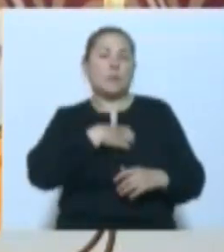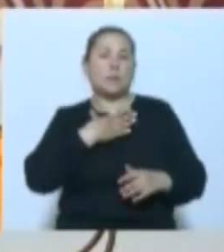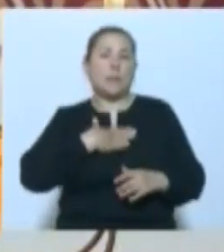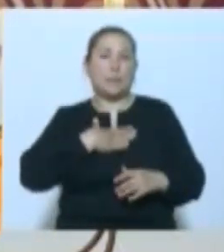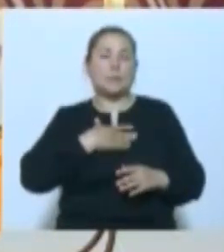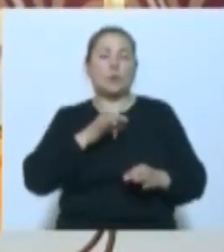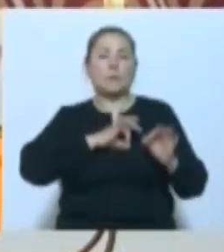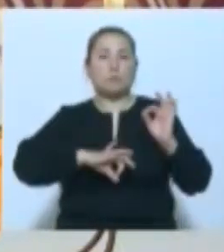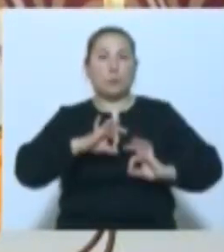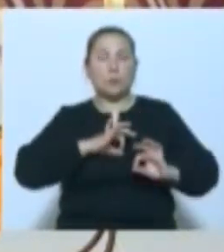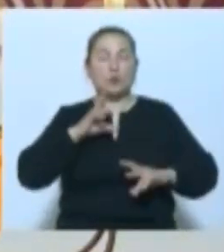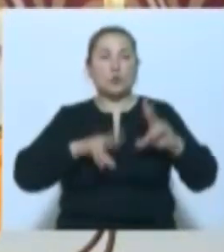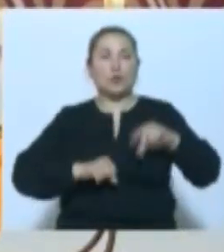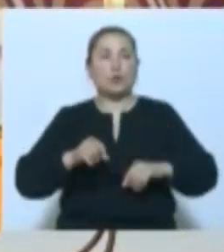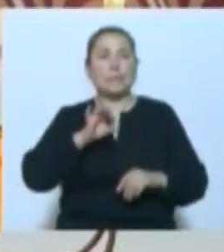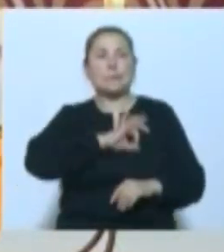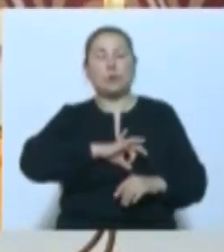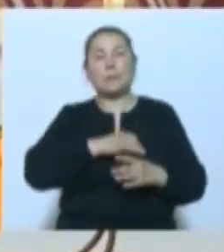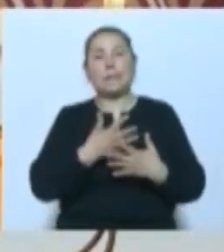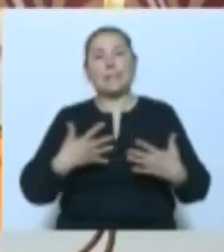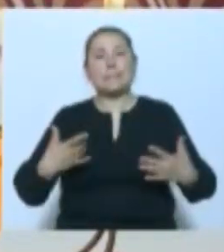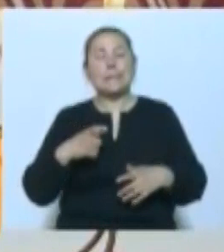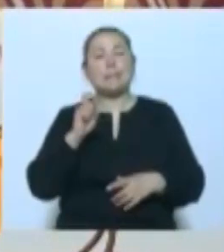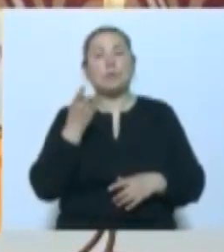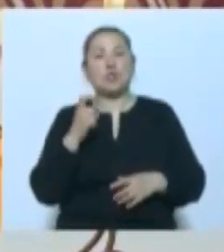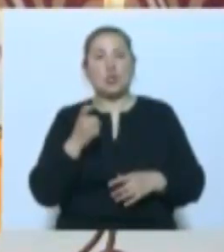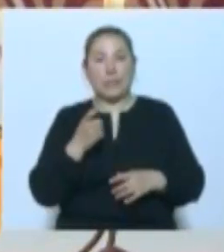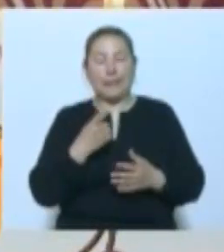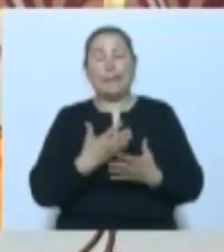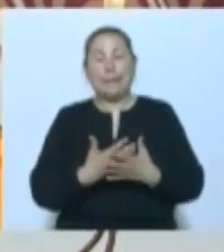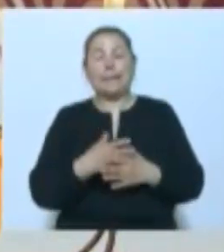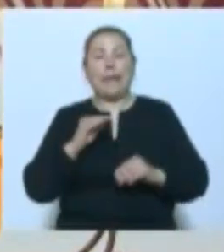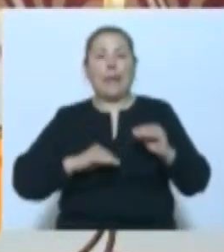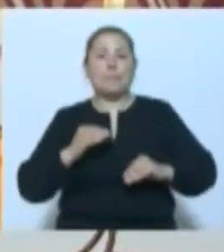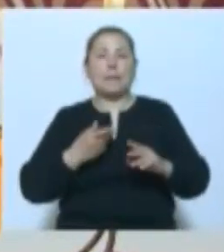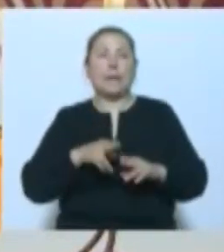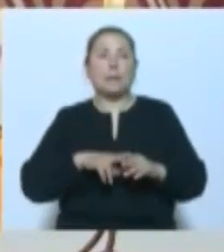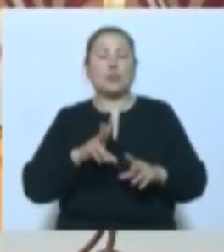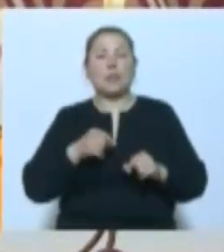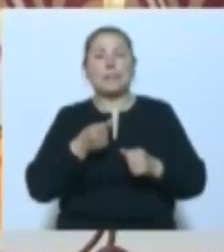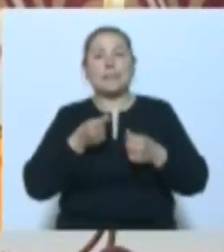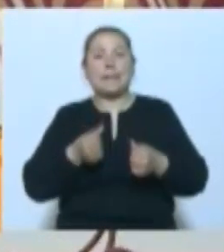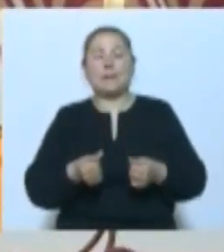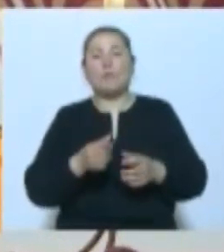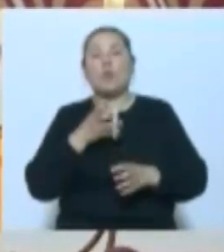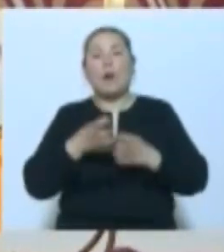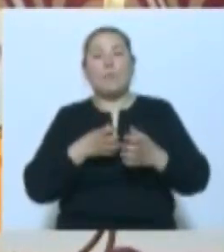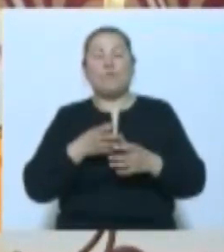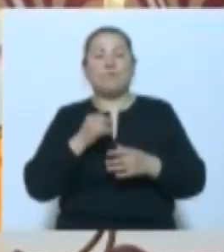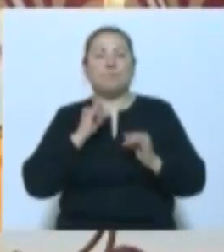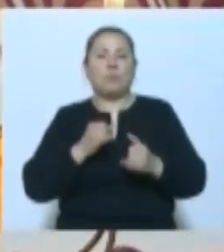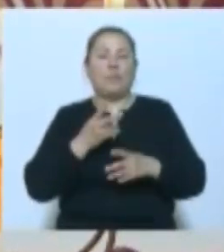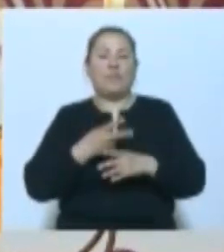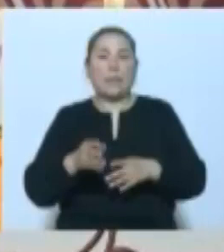Но его использование реализуется за счёт использования разных химических элементов в конечном итоге это оказывает негатив влияние на нашу экологию